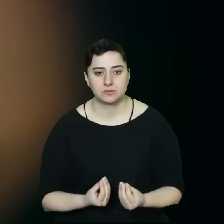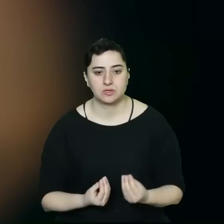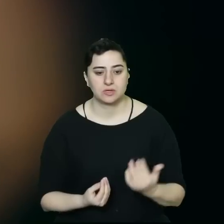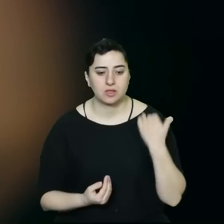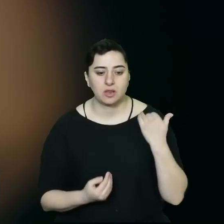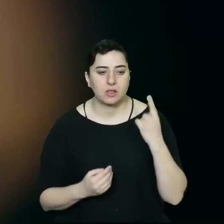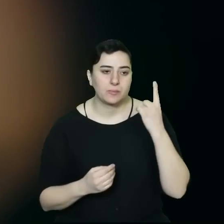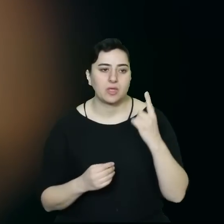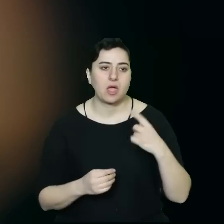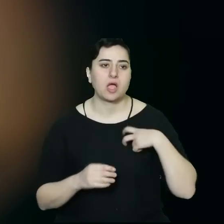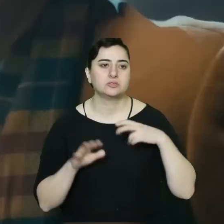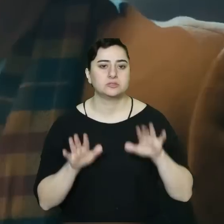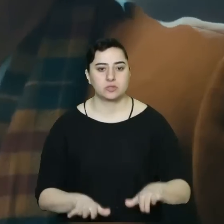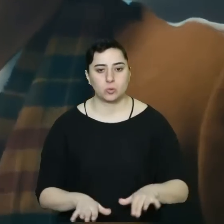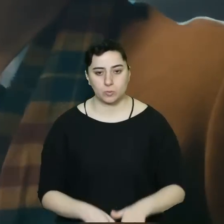geriye sadece ilahi aşk